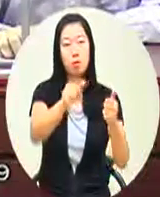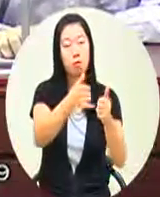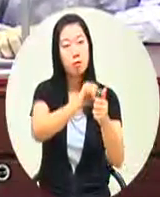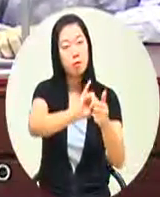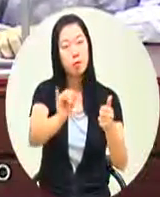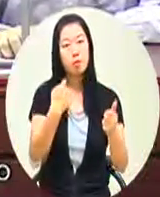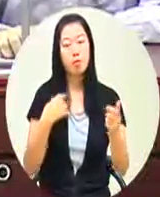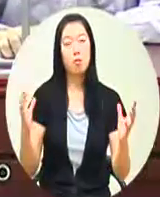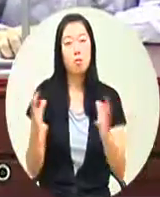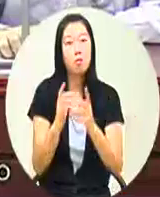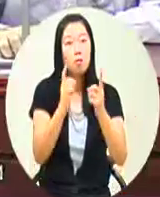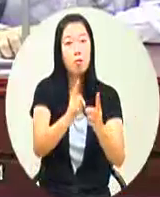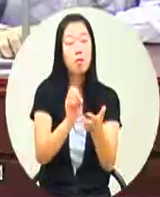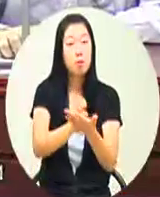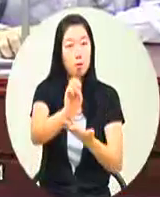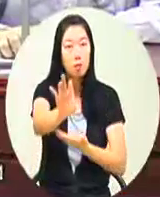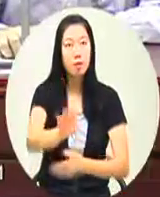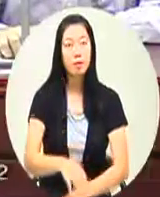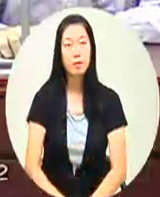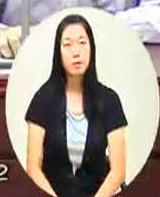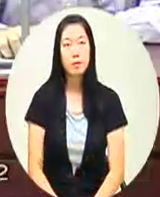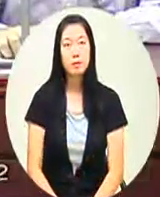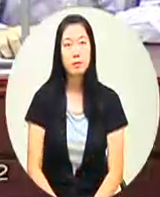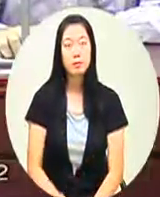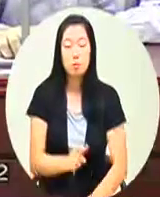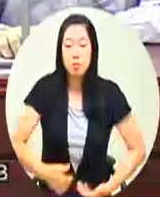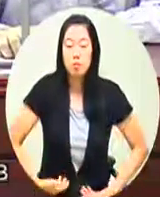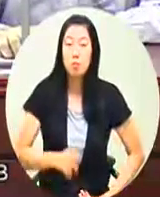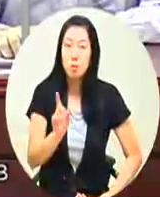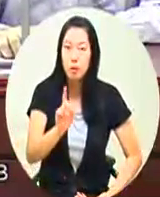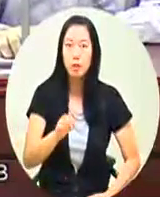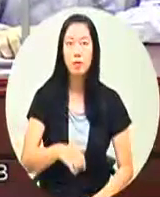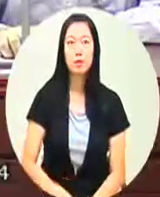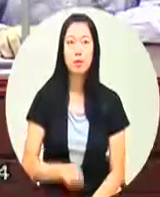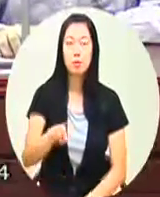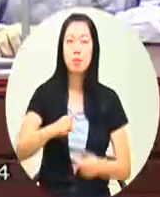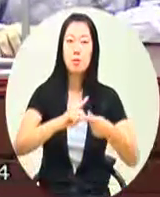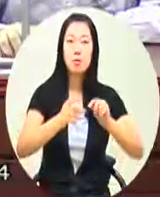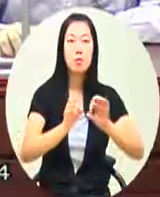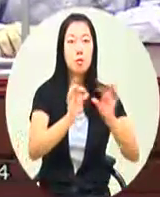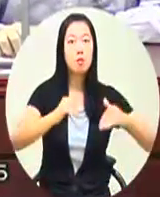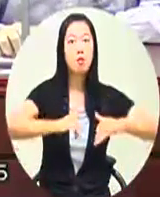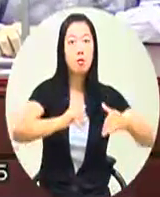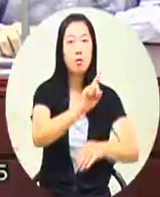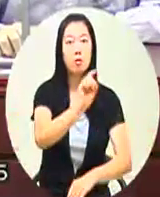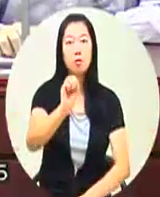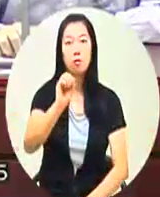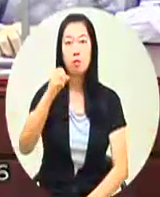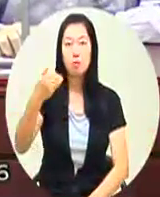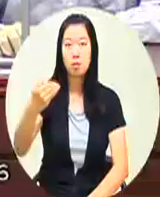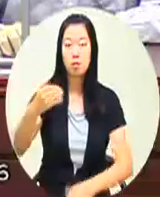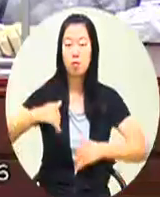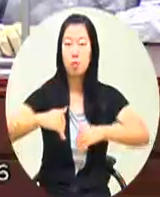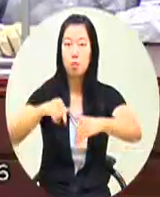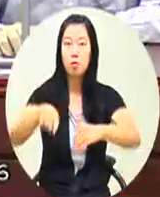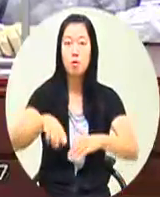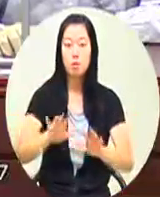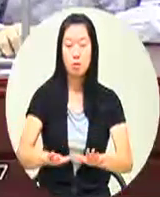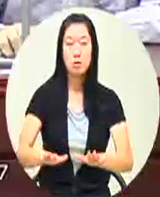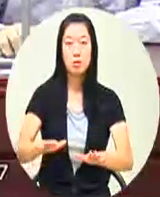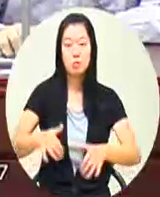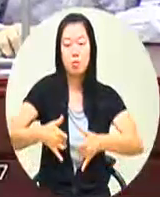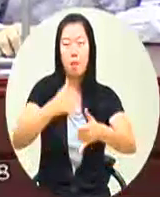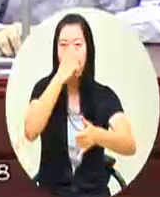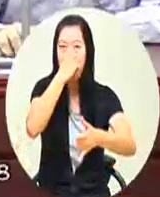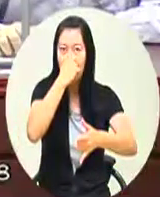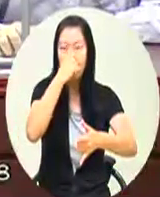现场报告的，就是最急迫性的就是要先把和光街109巷目前已经阻塞的这个连通管，我们要把它